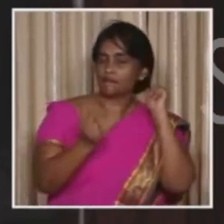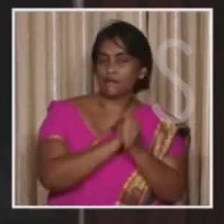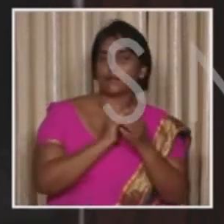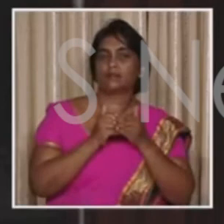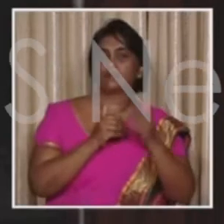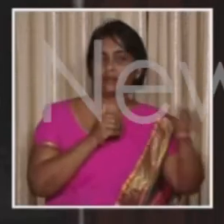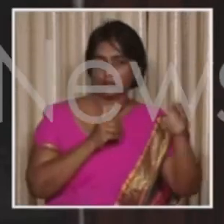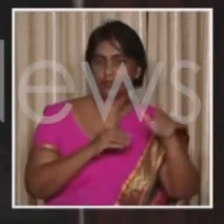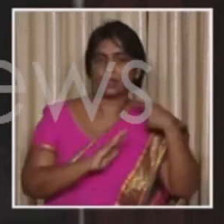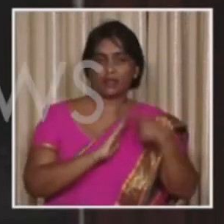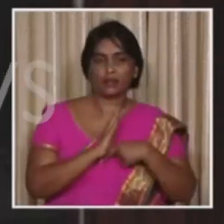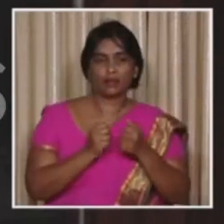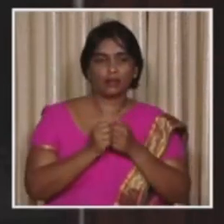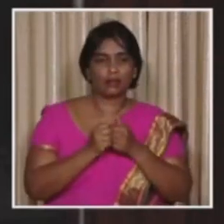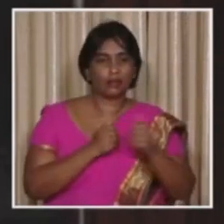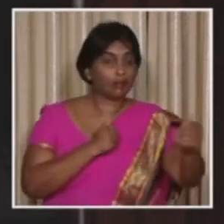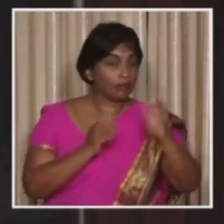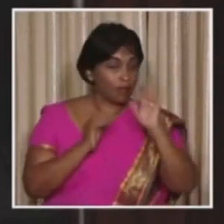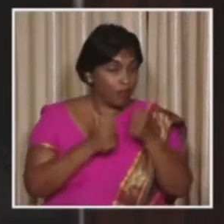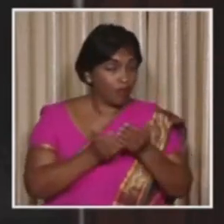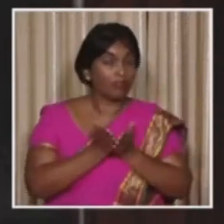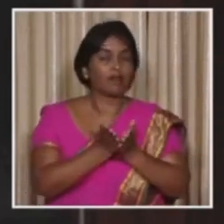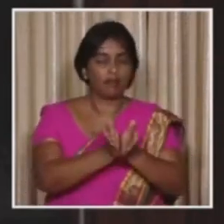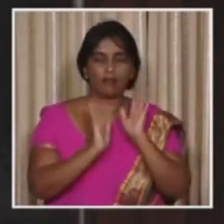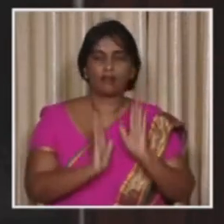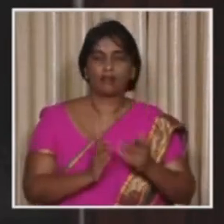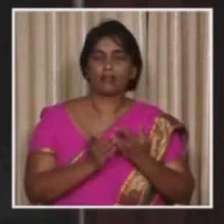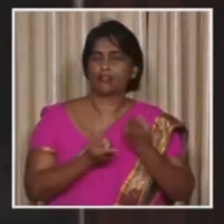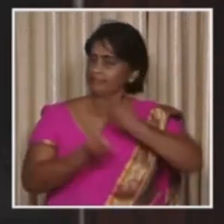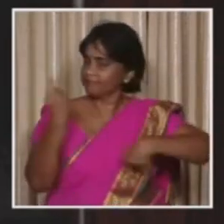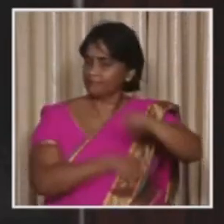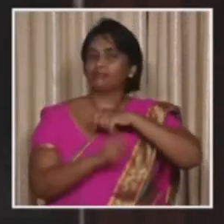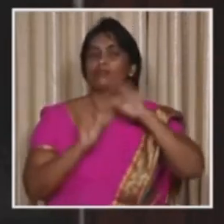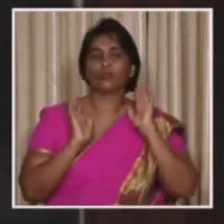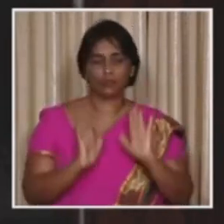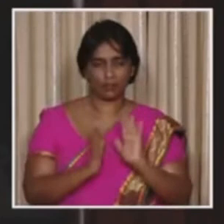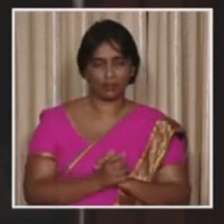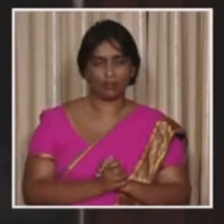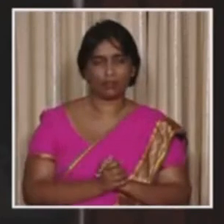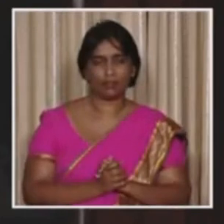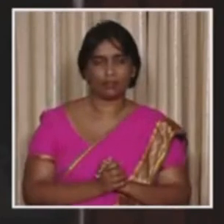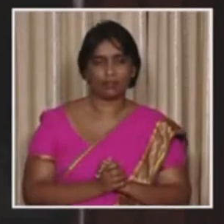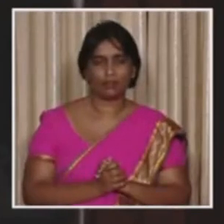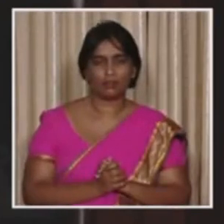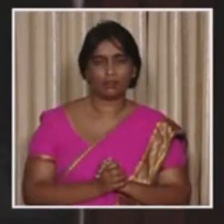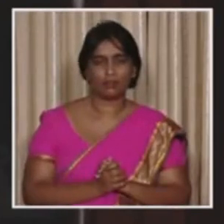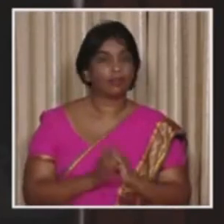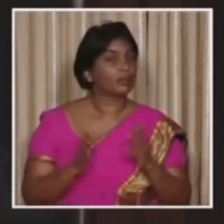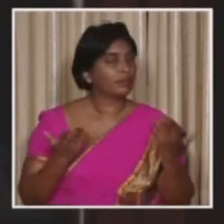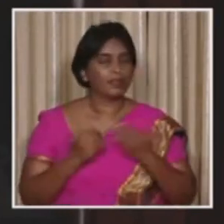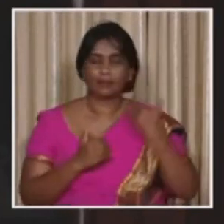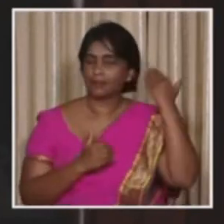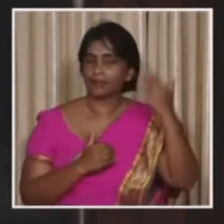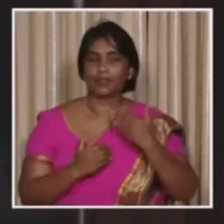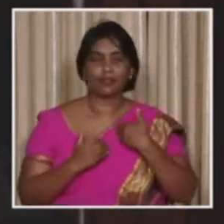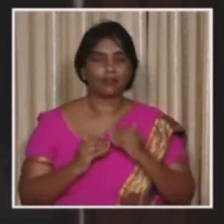පුළුවන් මේ රට පැරඩයිම් ෂිෆ්ට් එකක් කරා යන්න ඕනේ මේක උඩු යටි කුරු කර ගන්න ඕනේ අපි නැත්තම්